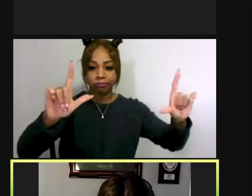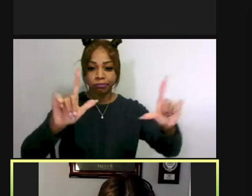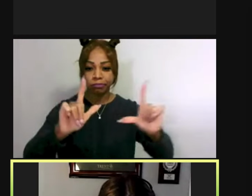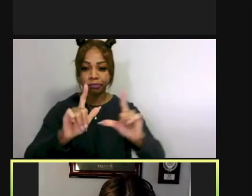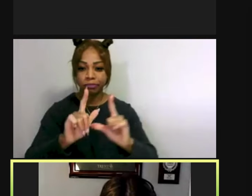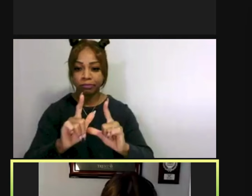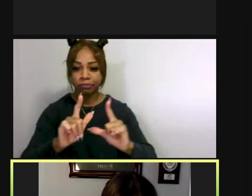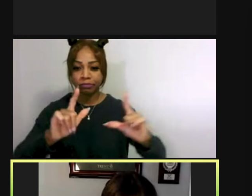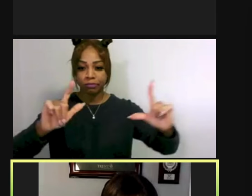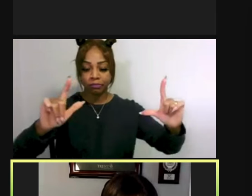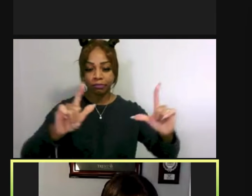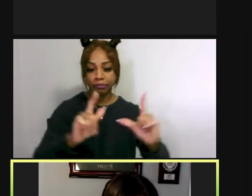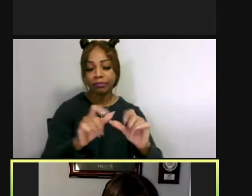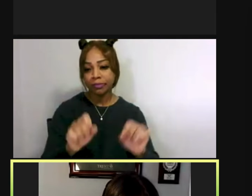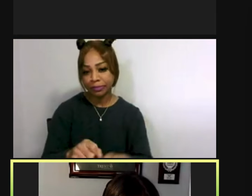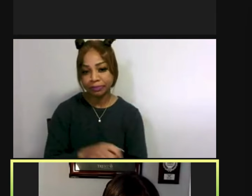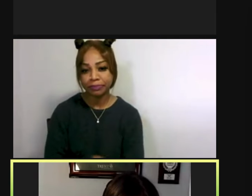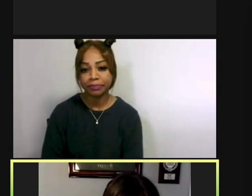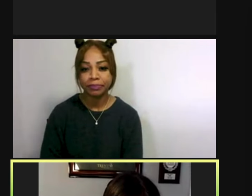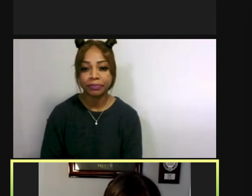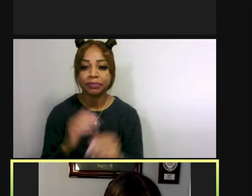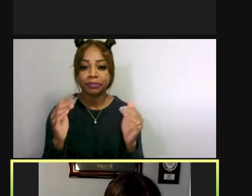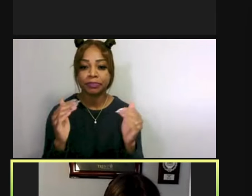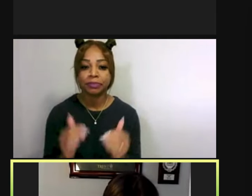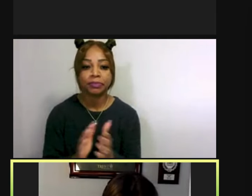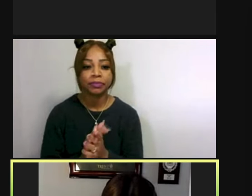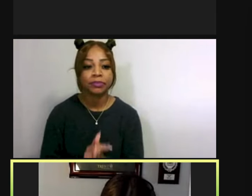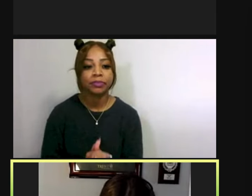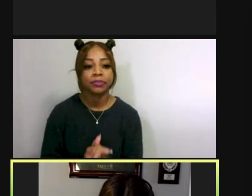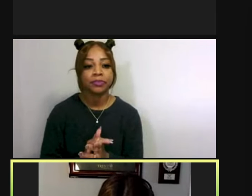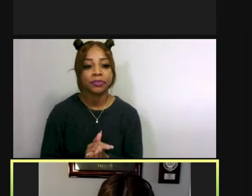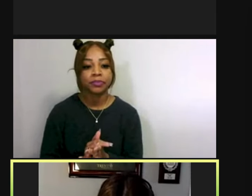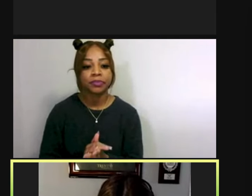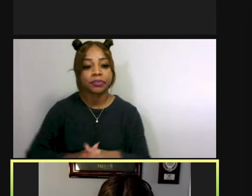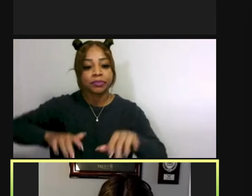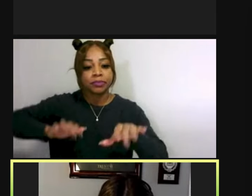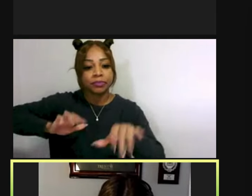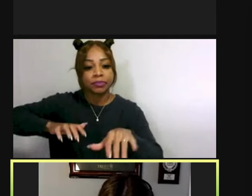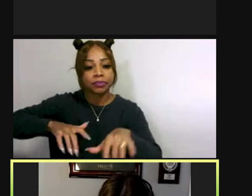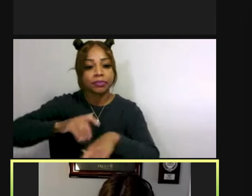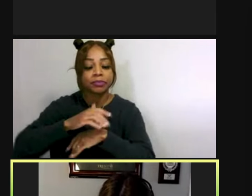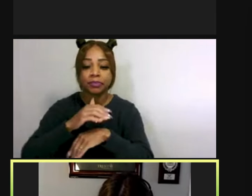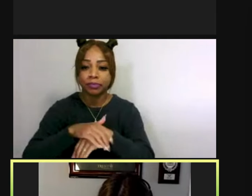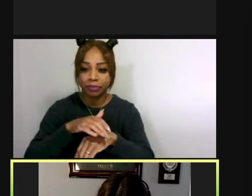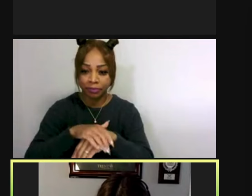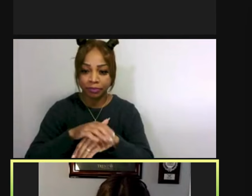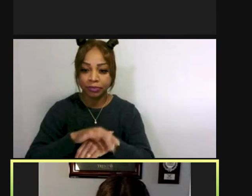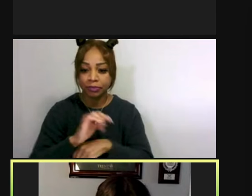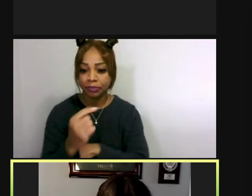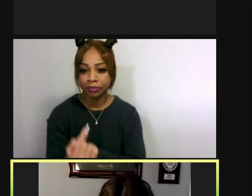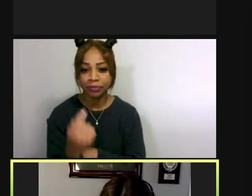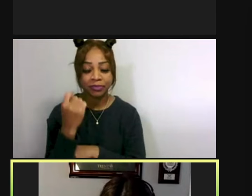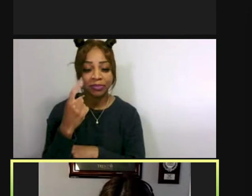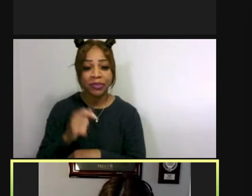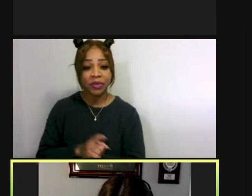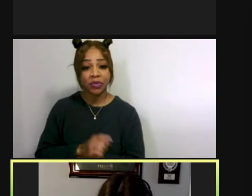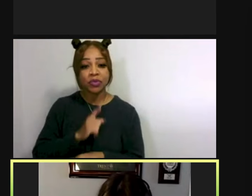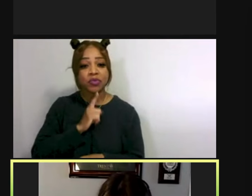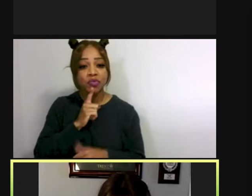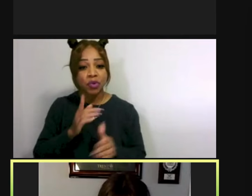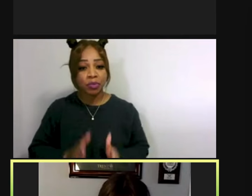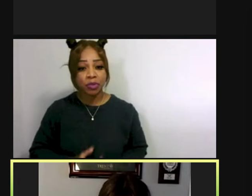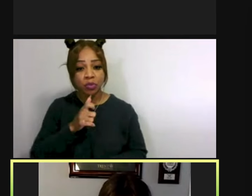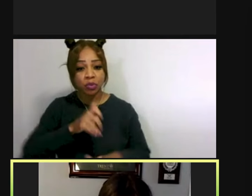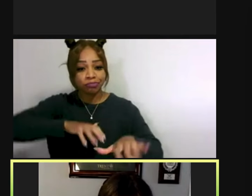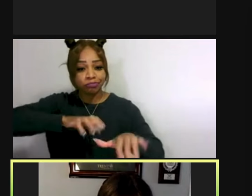diminuer la taille de l'écran. Et ensuite, nous avons des sous-titres en direct en anglais. Donc, c